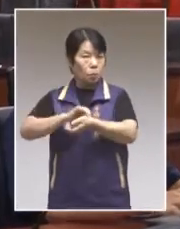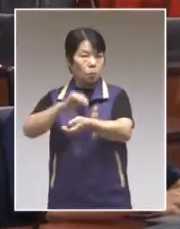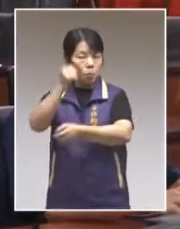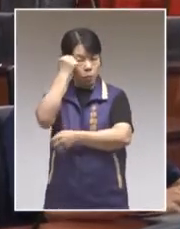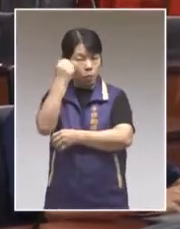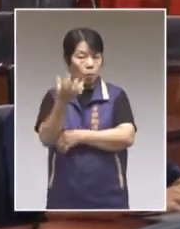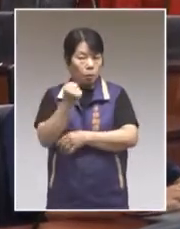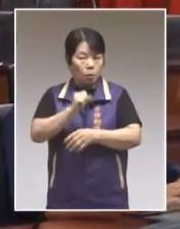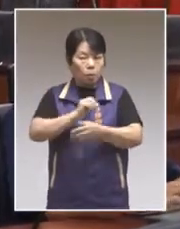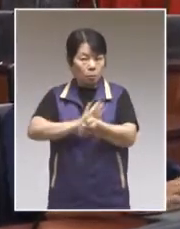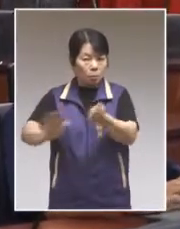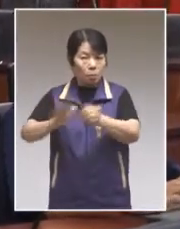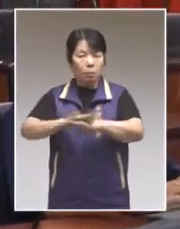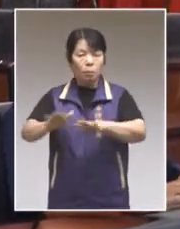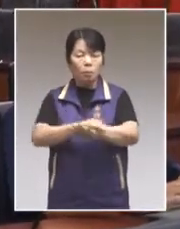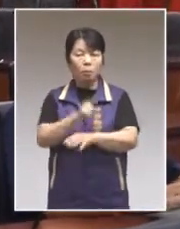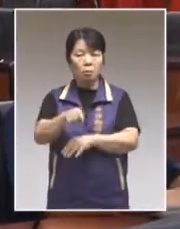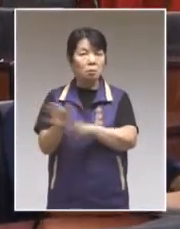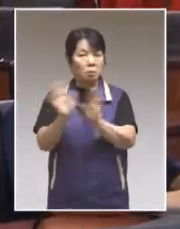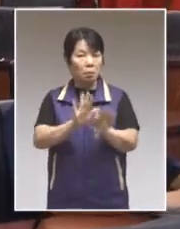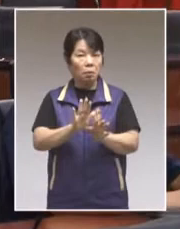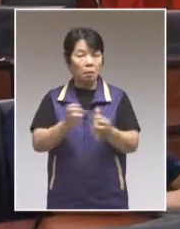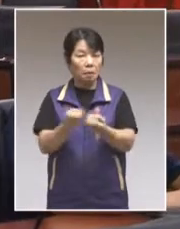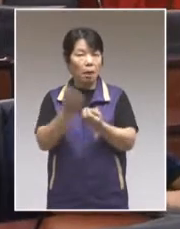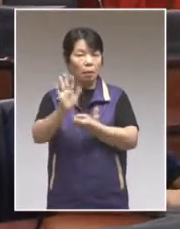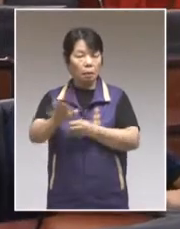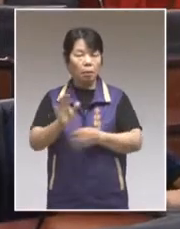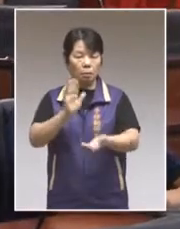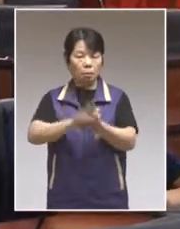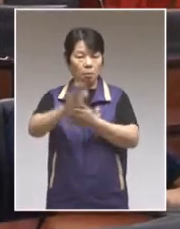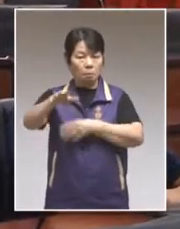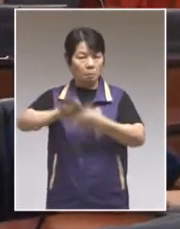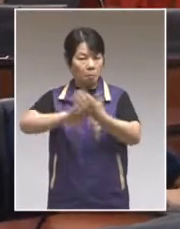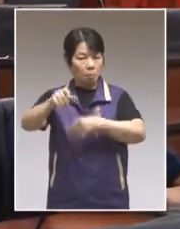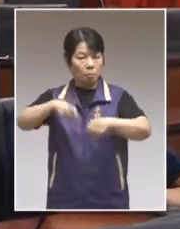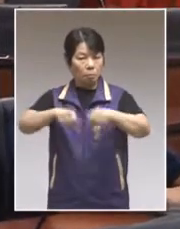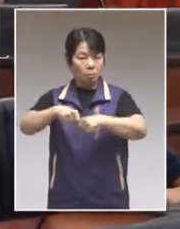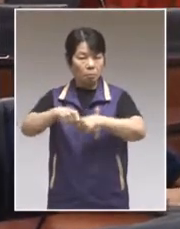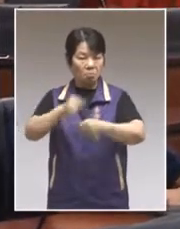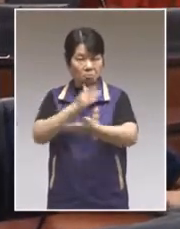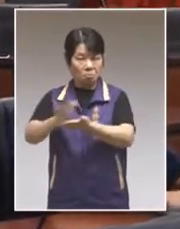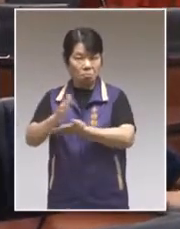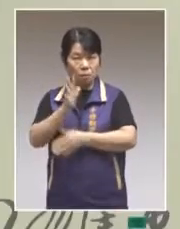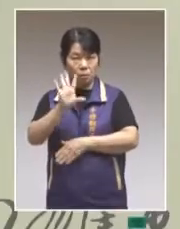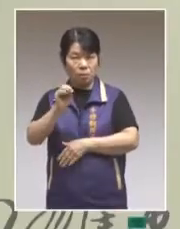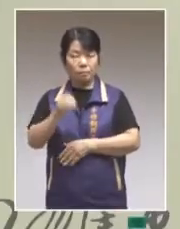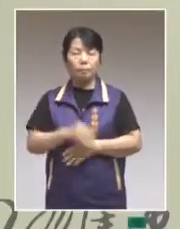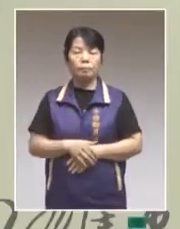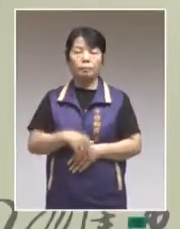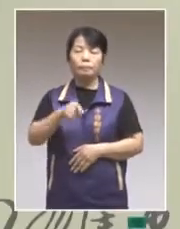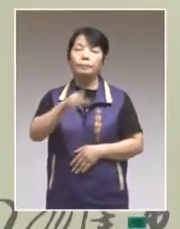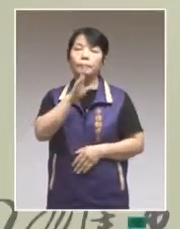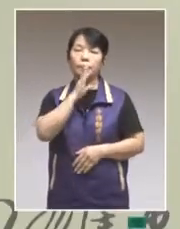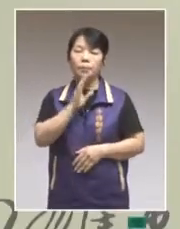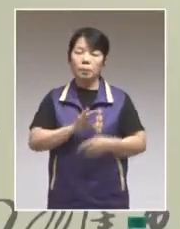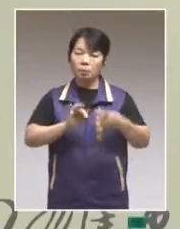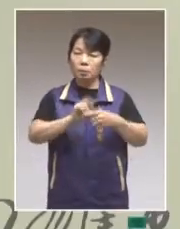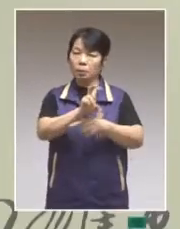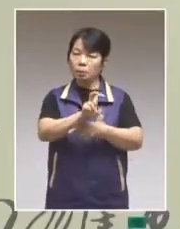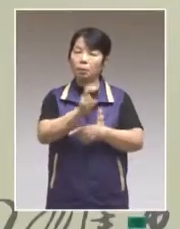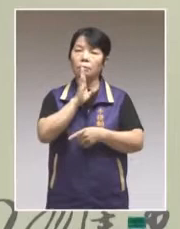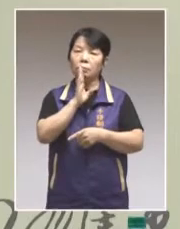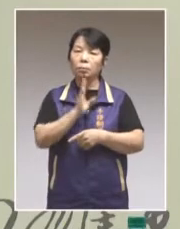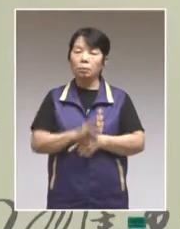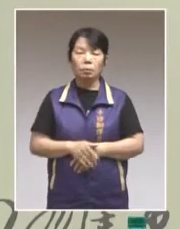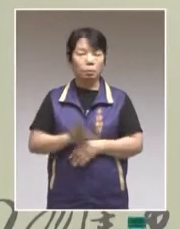有这个状况出现的话，如果就是未来有什么配套措施可以去解决？谢谢。 这个应该是20%应该